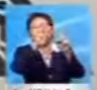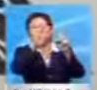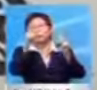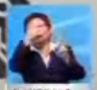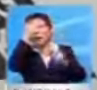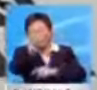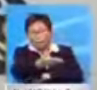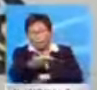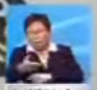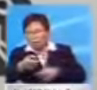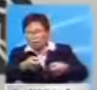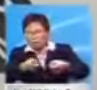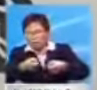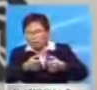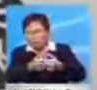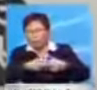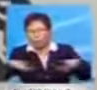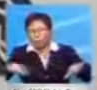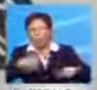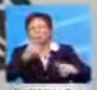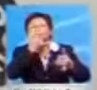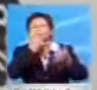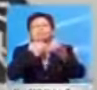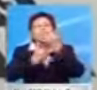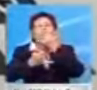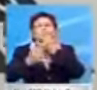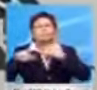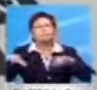memiliki barang kawalan dengan niat melakukan